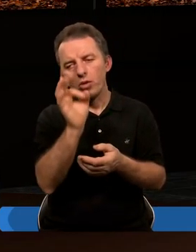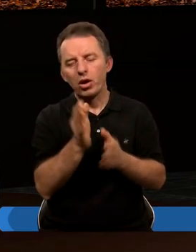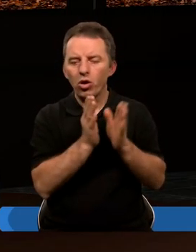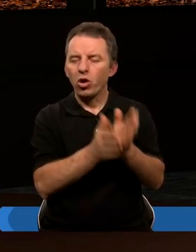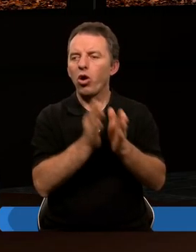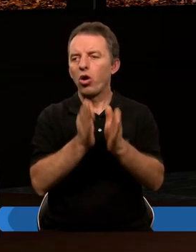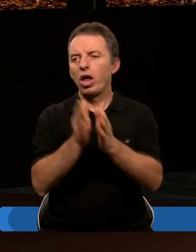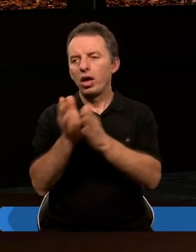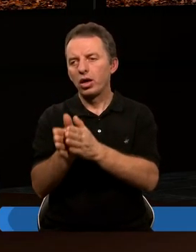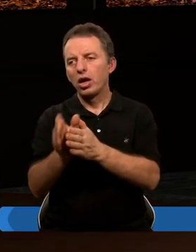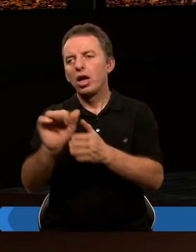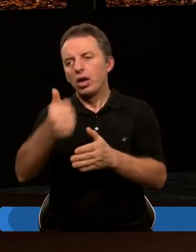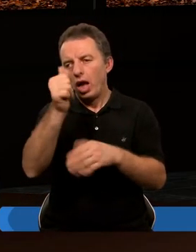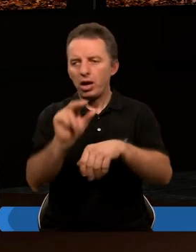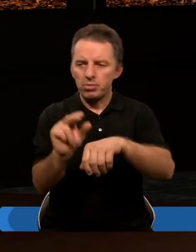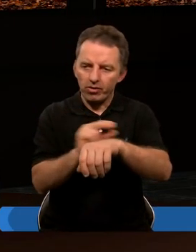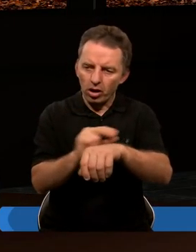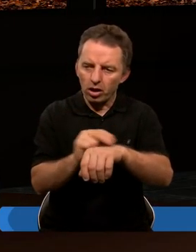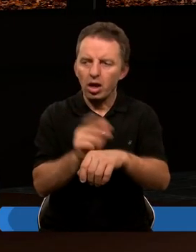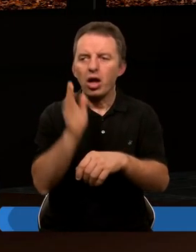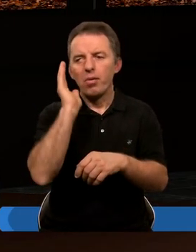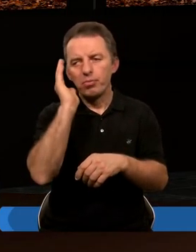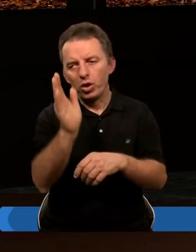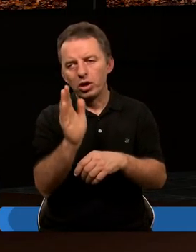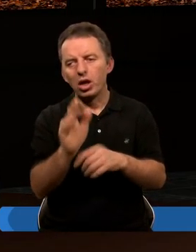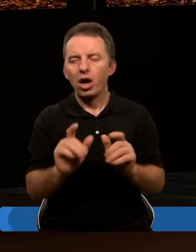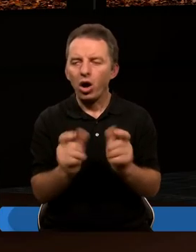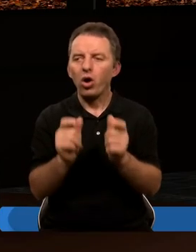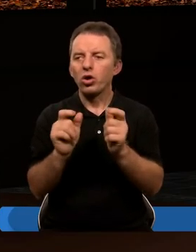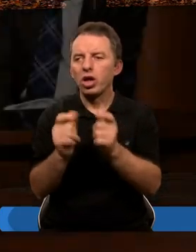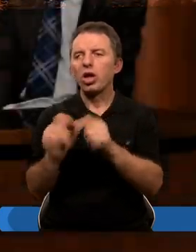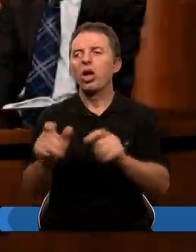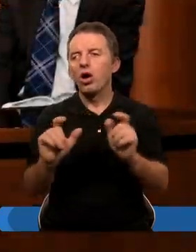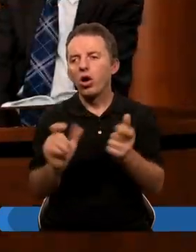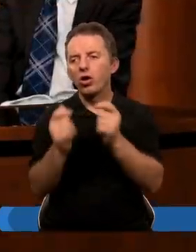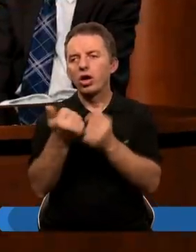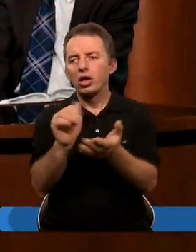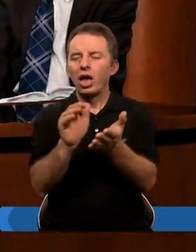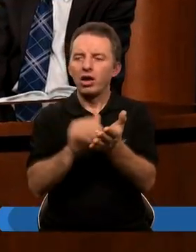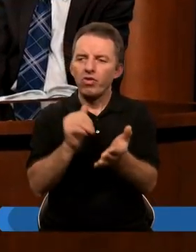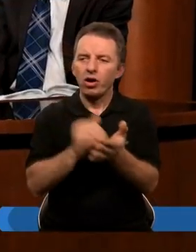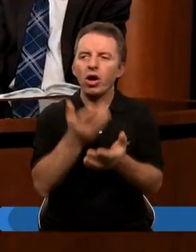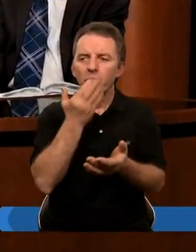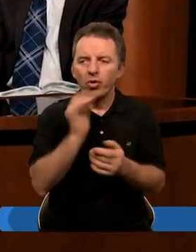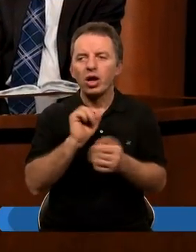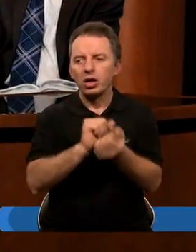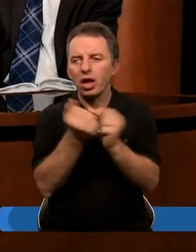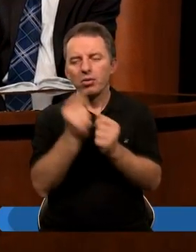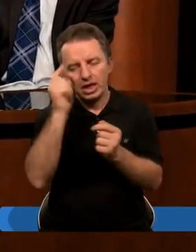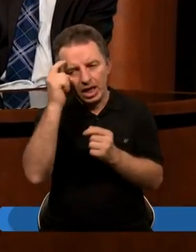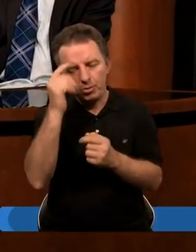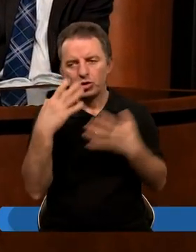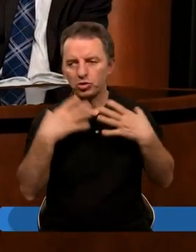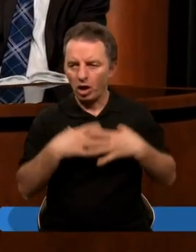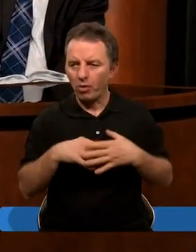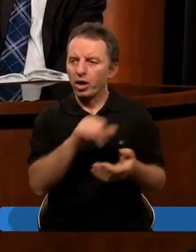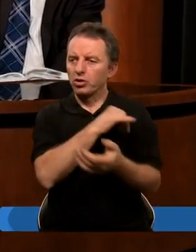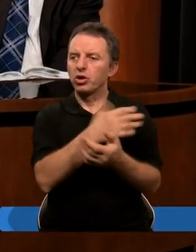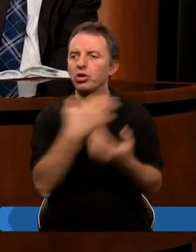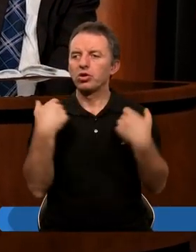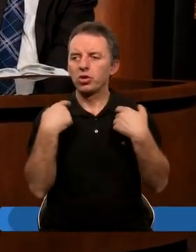kolejność. Najpierw uleczenia, a później tego konsekwencje. A konsekwencje są niezwykłe, mówi, albo wiem, zamysł ciała, więc tego